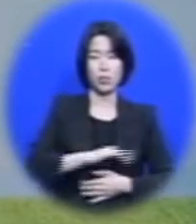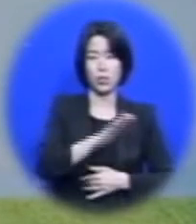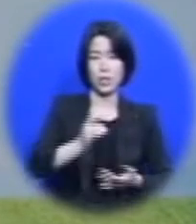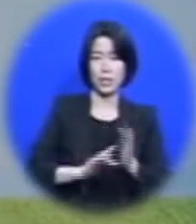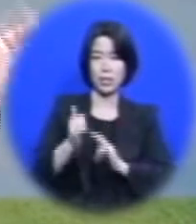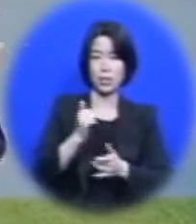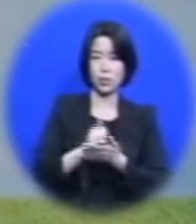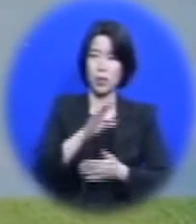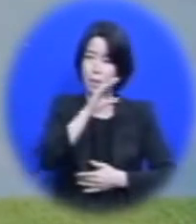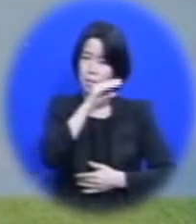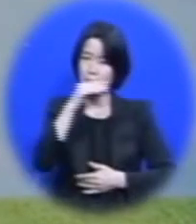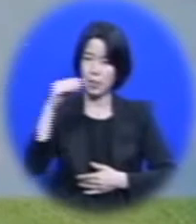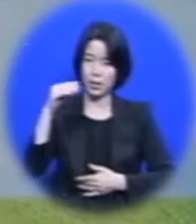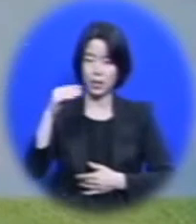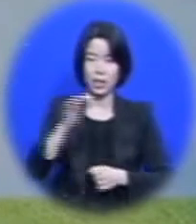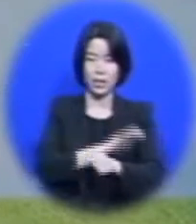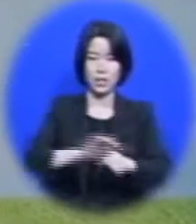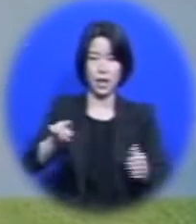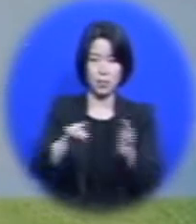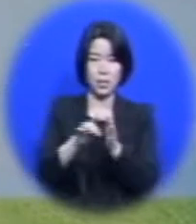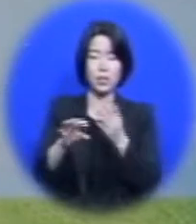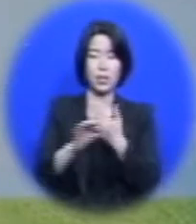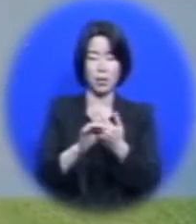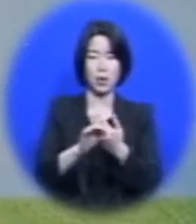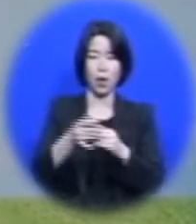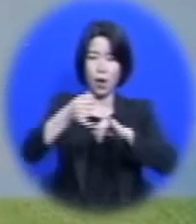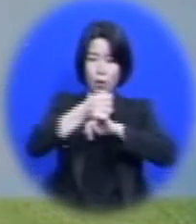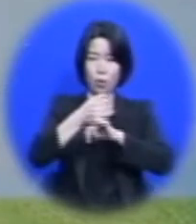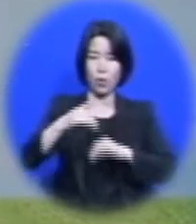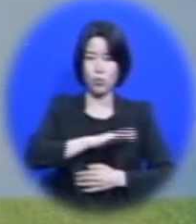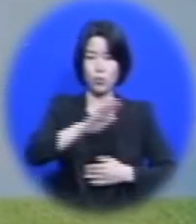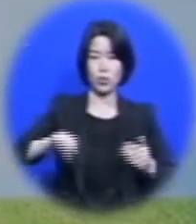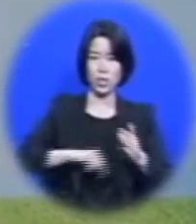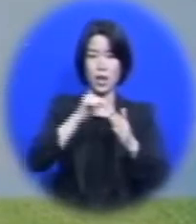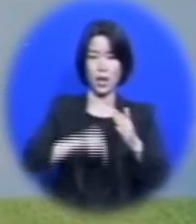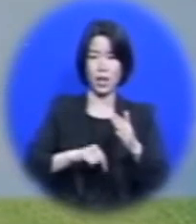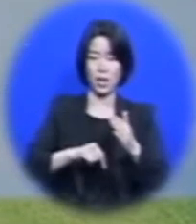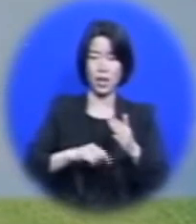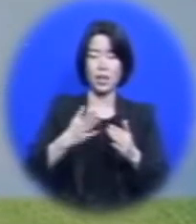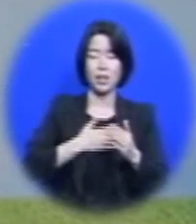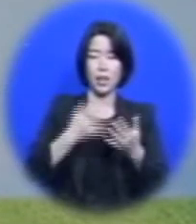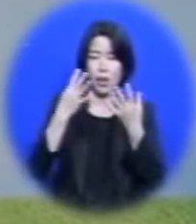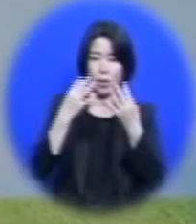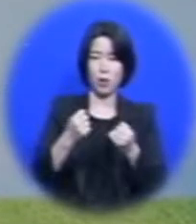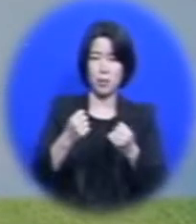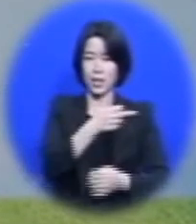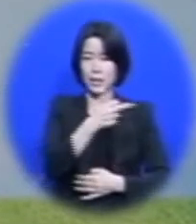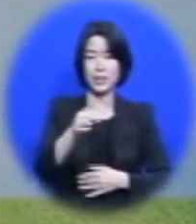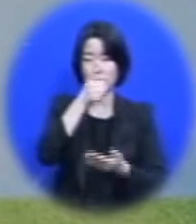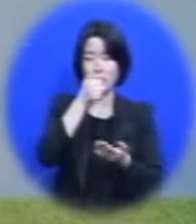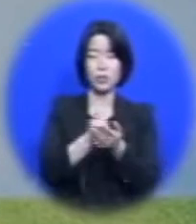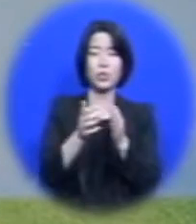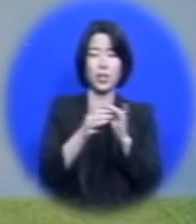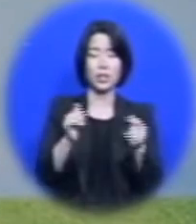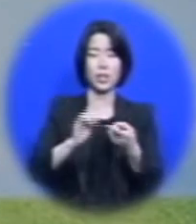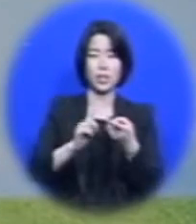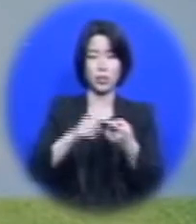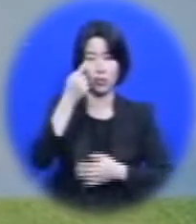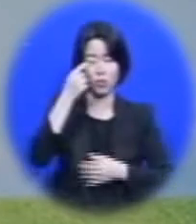바로 제대로 잘 믿는다면 반드시 우리 안에 내가 얼마나 죄인인가에 대한 눈이 열리게